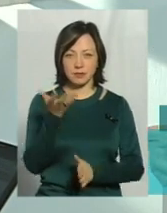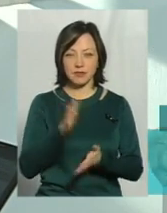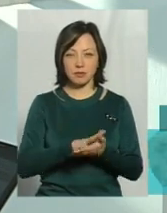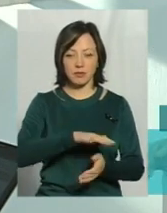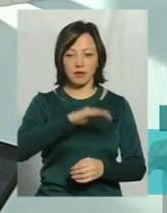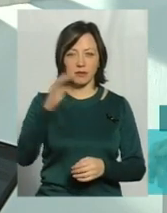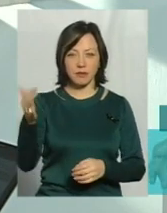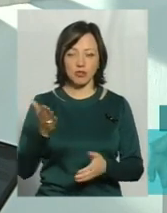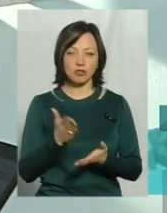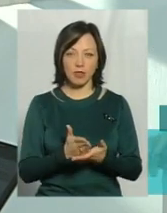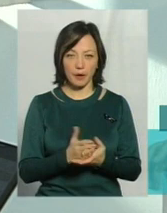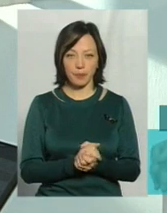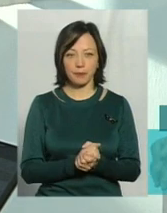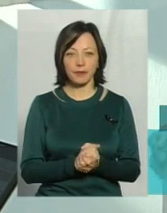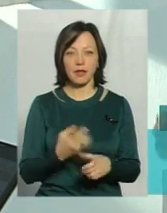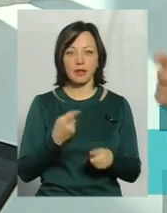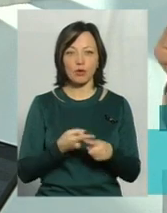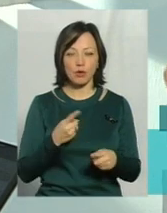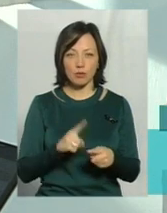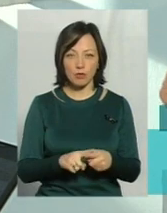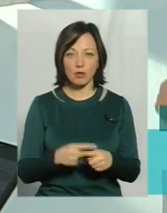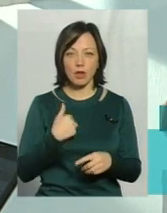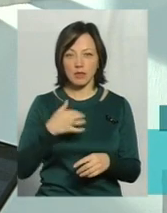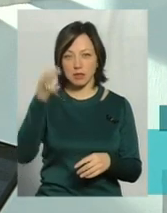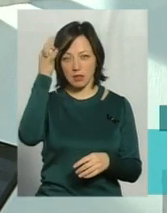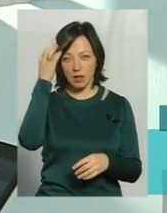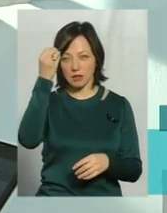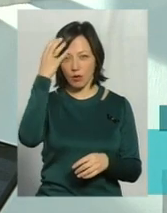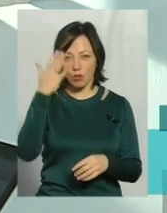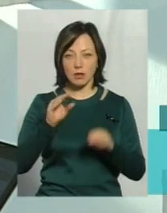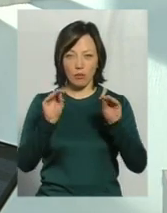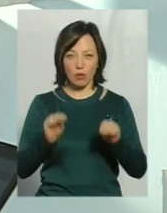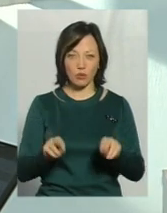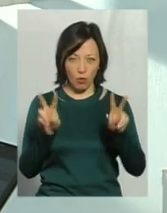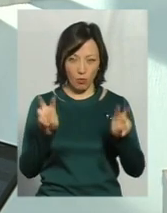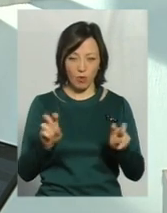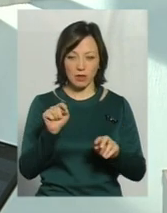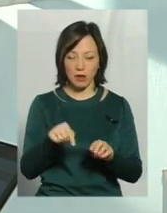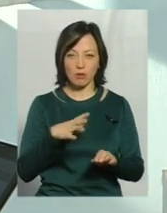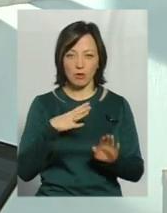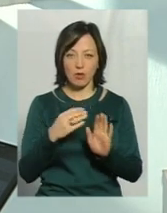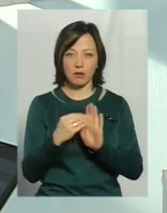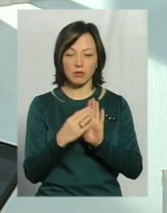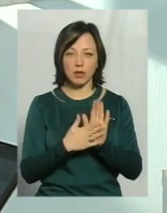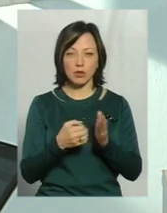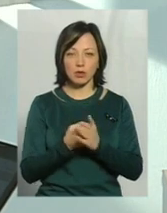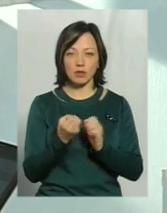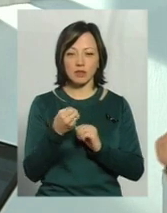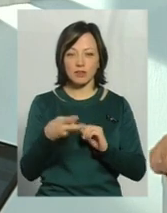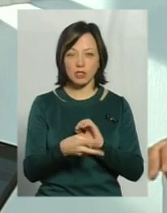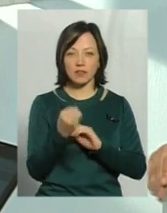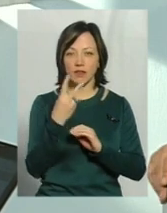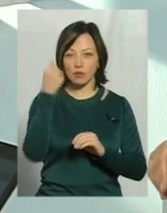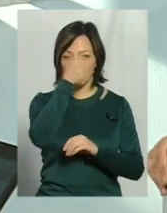і є. І тому я згадав за Кіотський протокол, там була до 2012 року програма